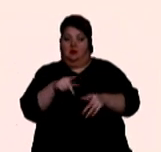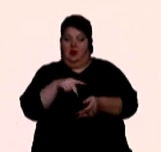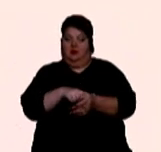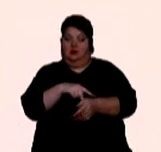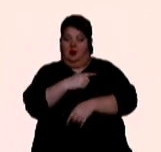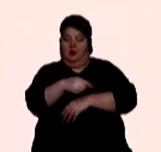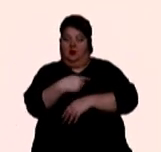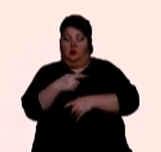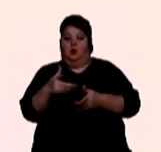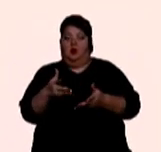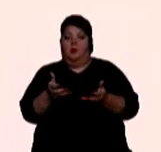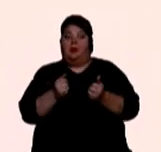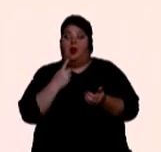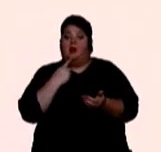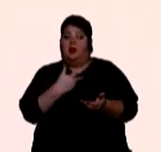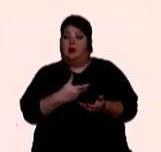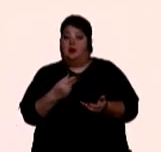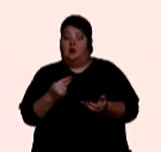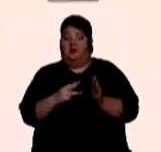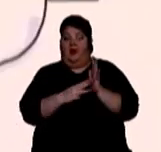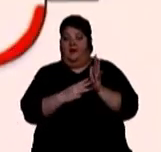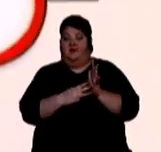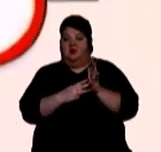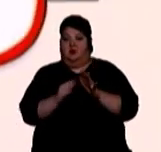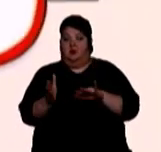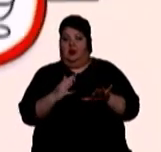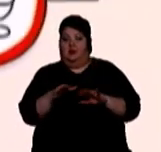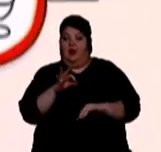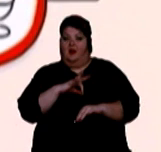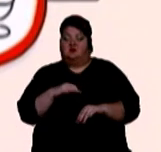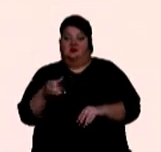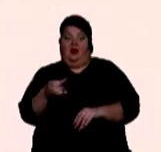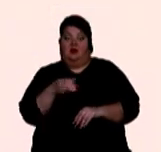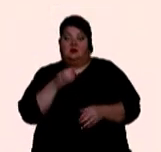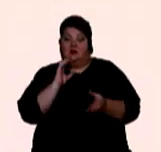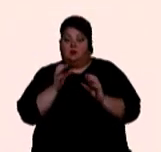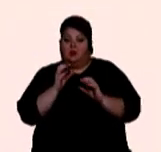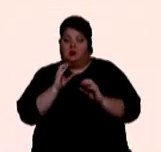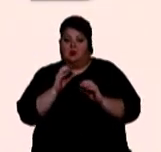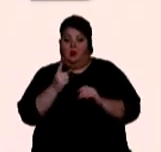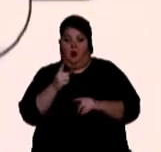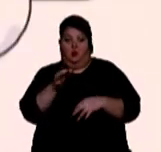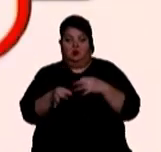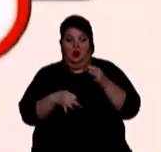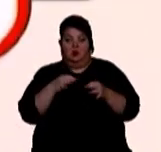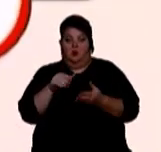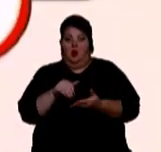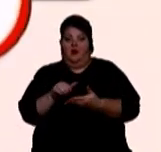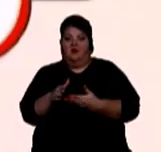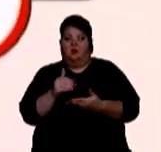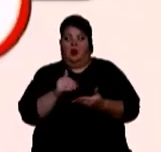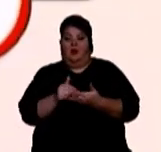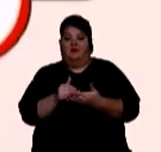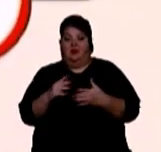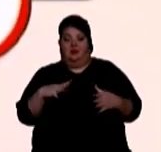з якої брали кров. 8 годин. Не вживайте спиртне. 1 доба. Відмовтесь від